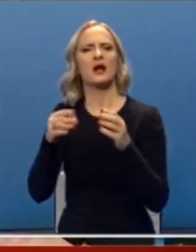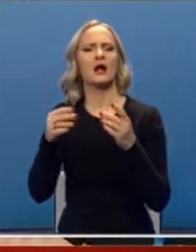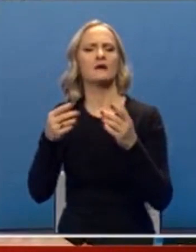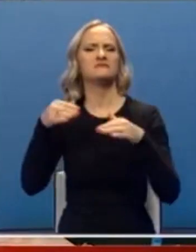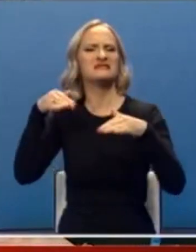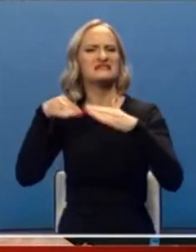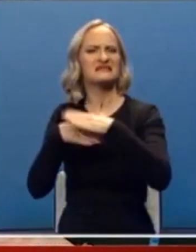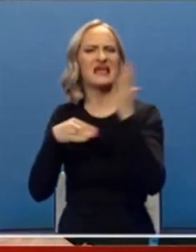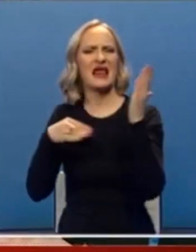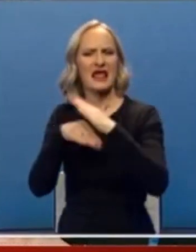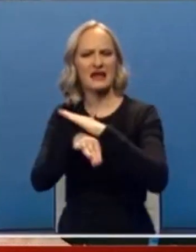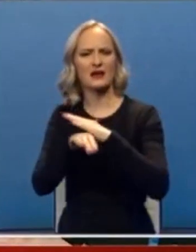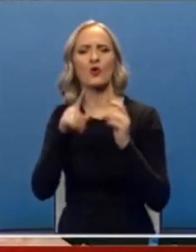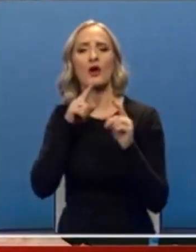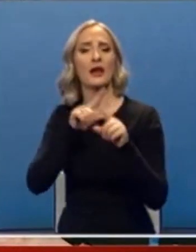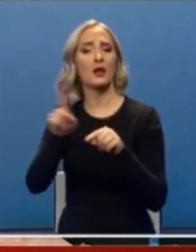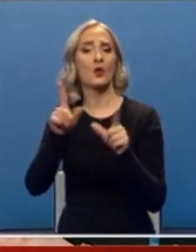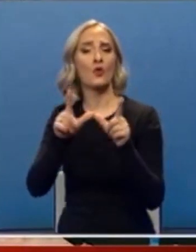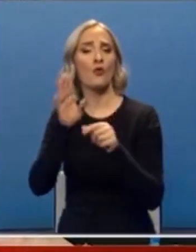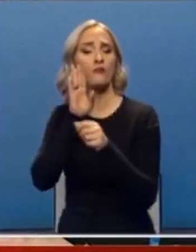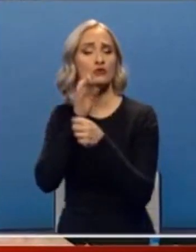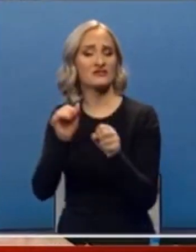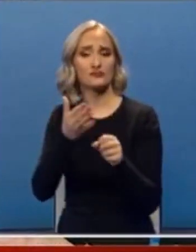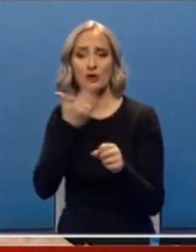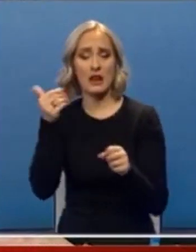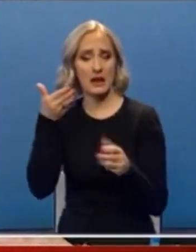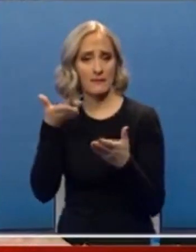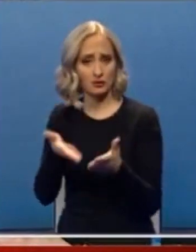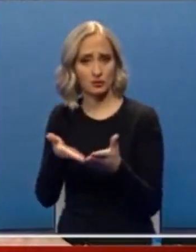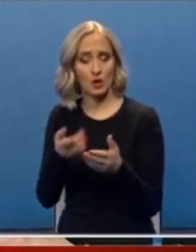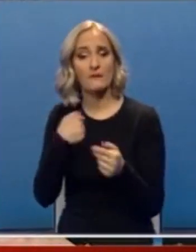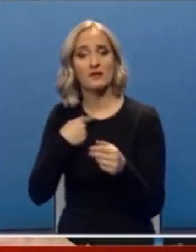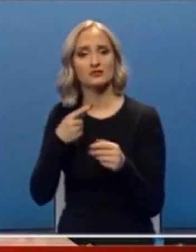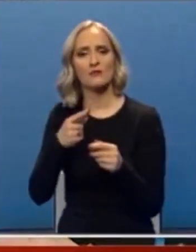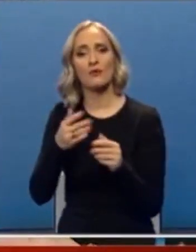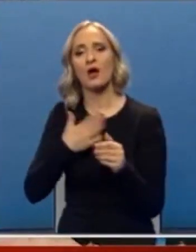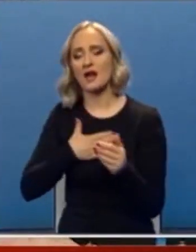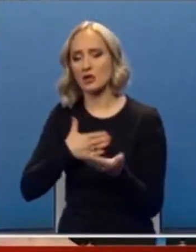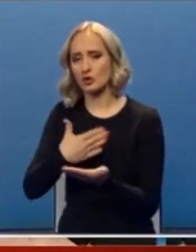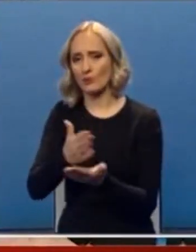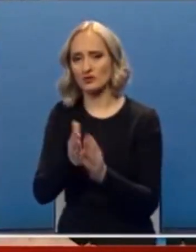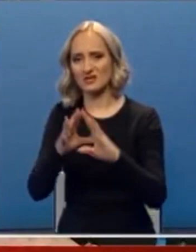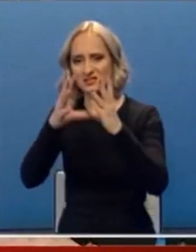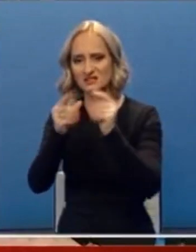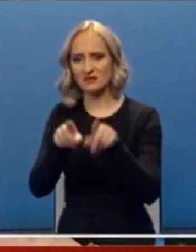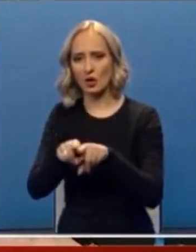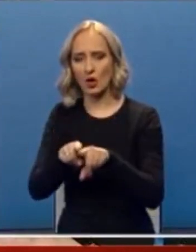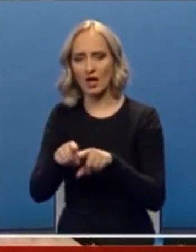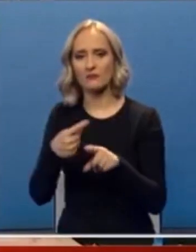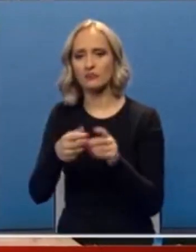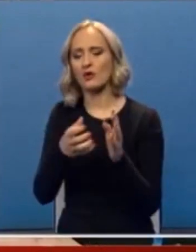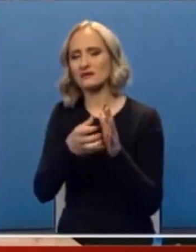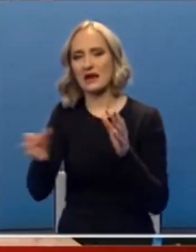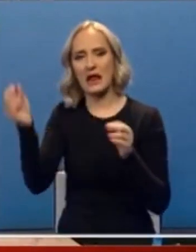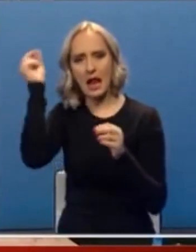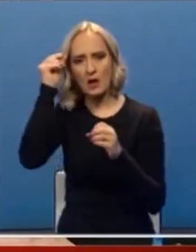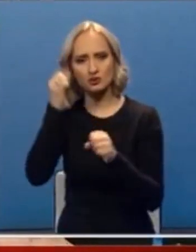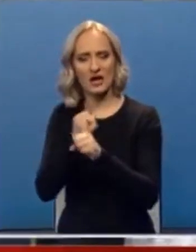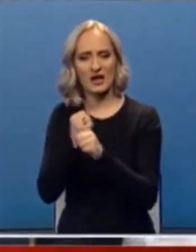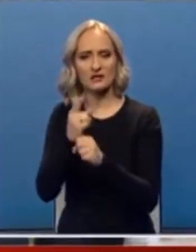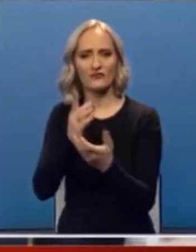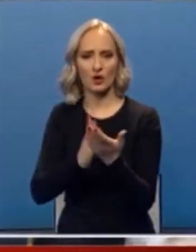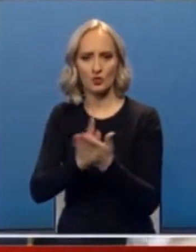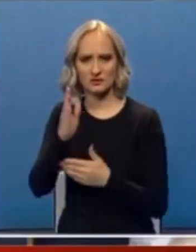jedan uređaj koji niko u Bosni i Hercegovini u ovom trenutku nema i koji ćemo naravno rado podijeliti sa svim kolegama radi daljih naučnih radova i